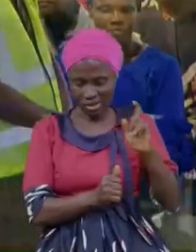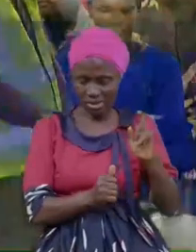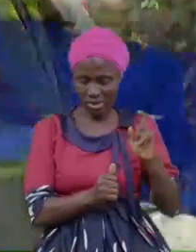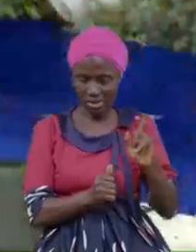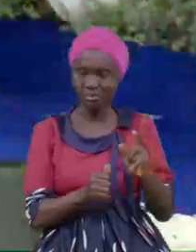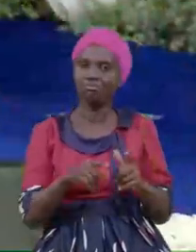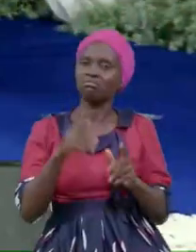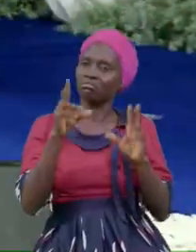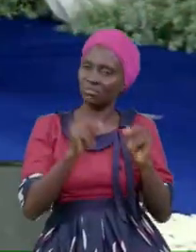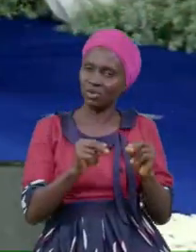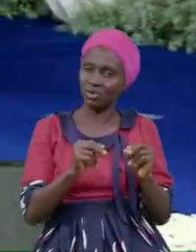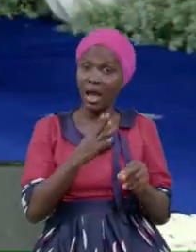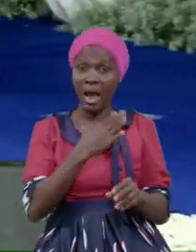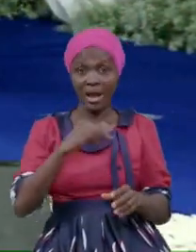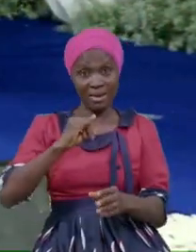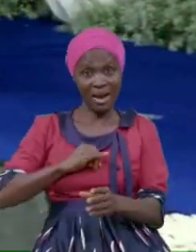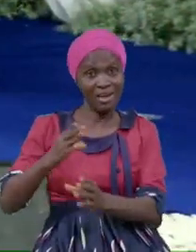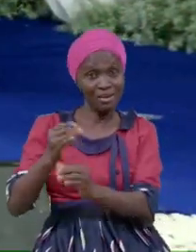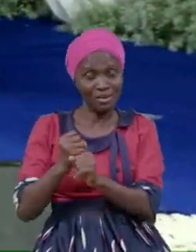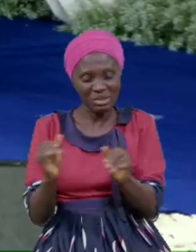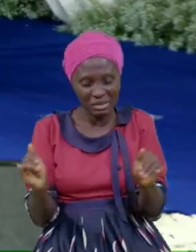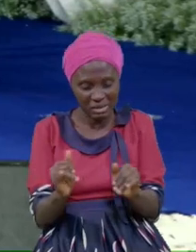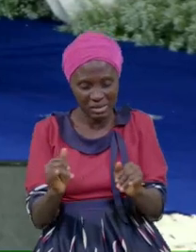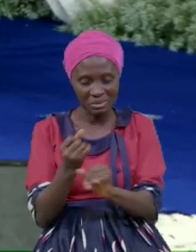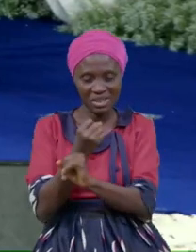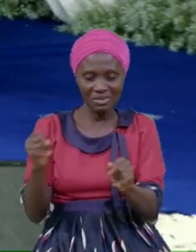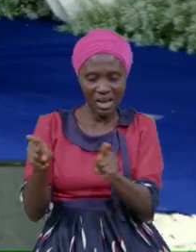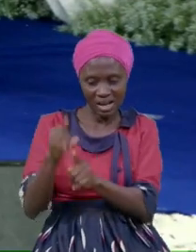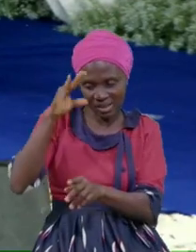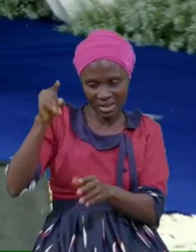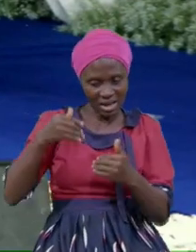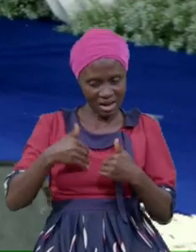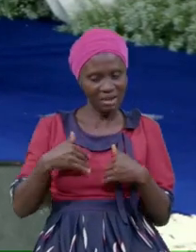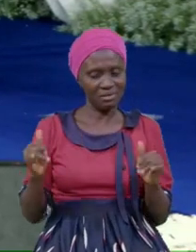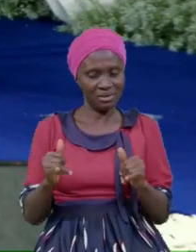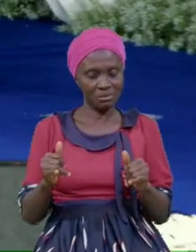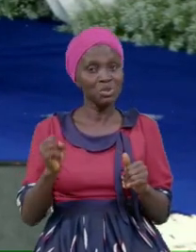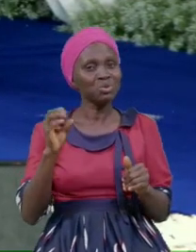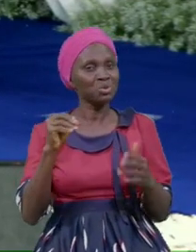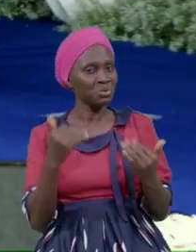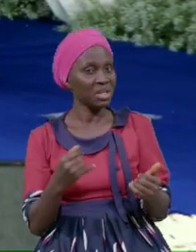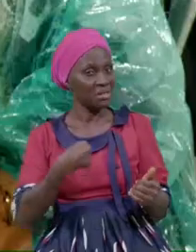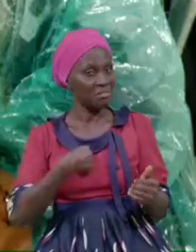Et moi, j'ai reçu le même salut qu'il a eu. Ainsi, je serai sobre.